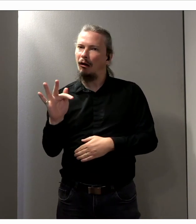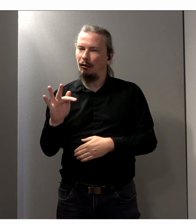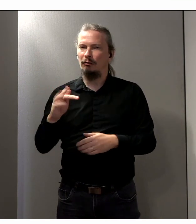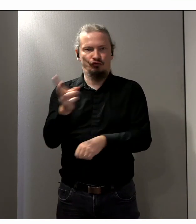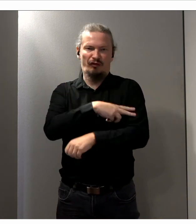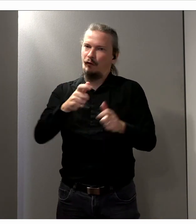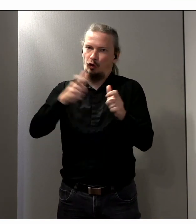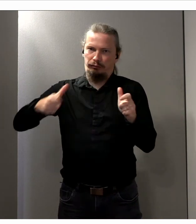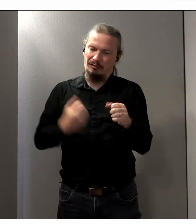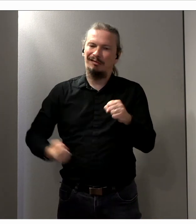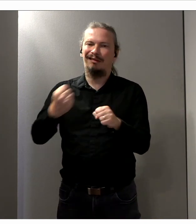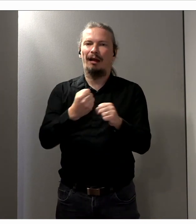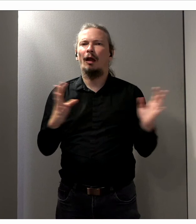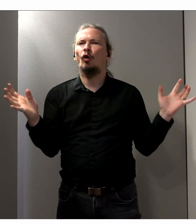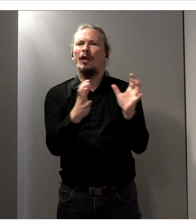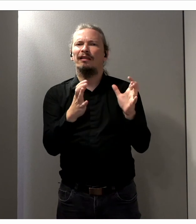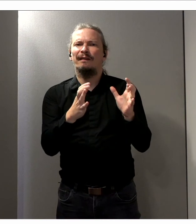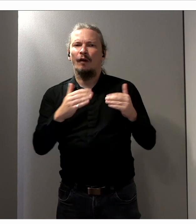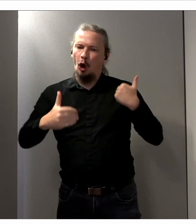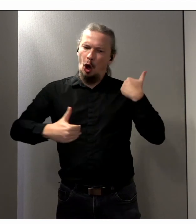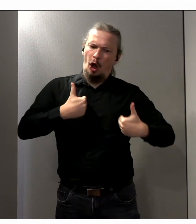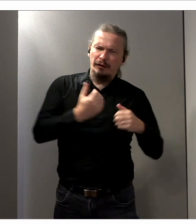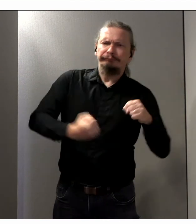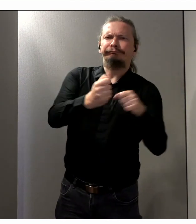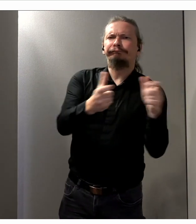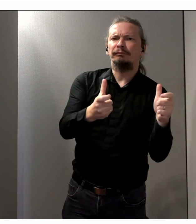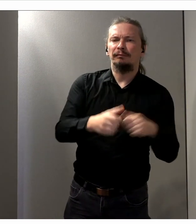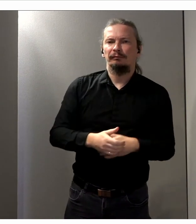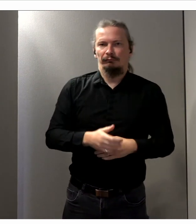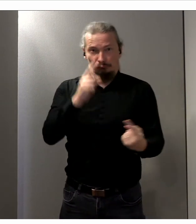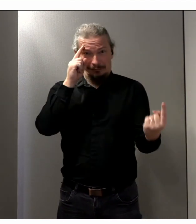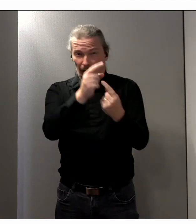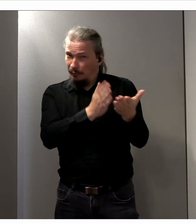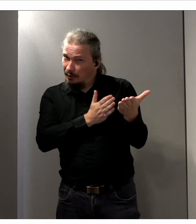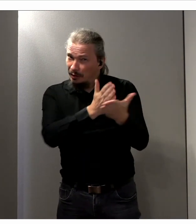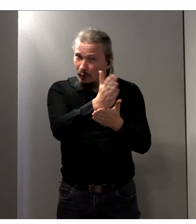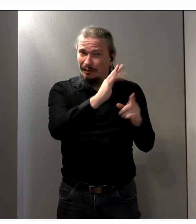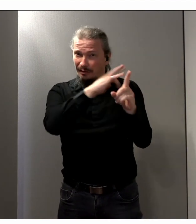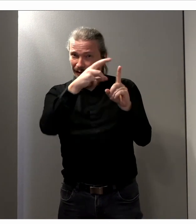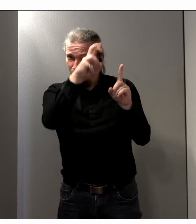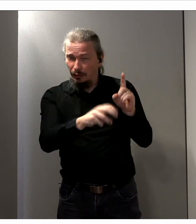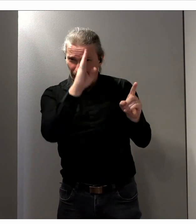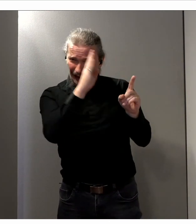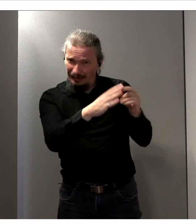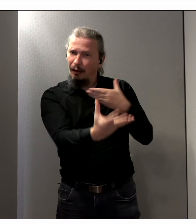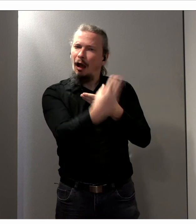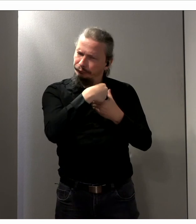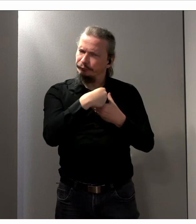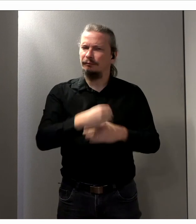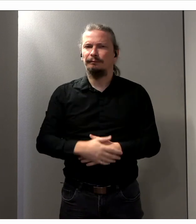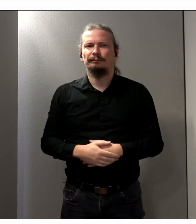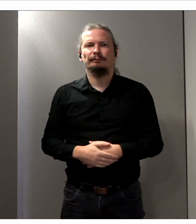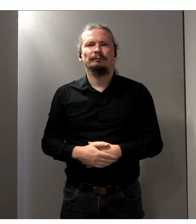d'entreprise, fondateur du collectif Handipreneur et membre du Conseil pour les questions sémantiques sociologiques et éthiques du CNCPH.